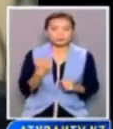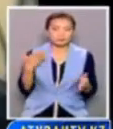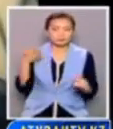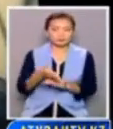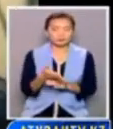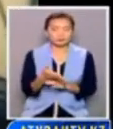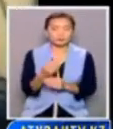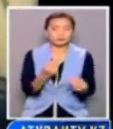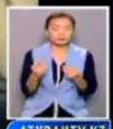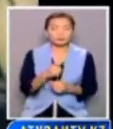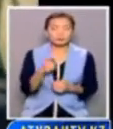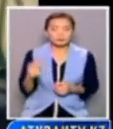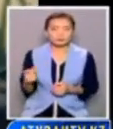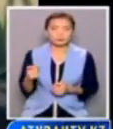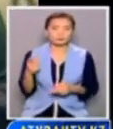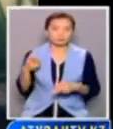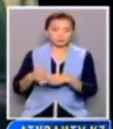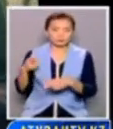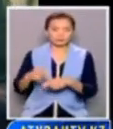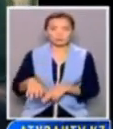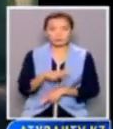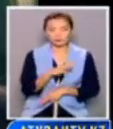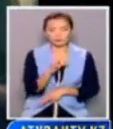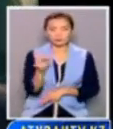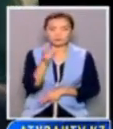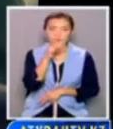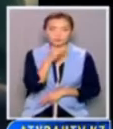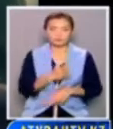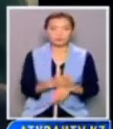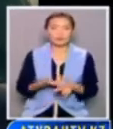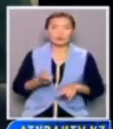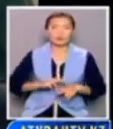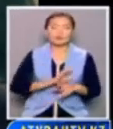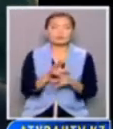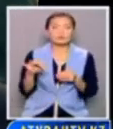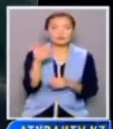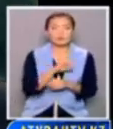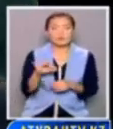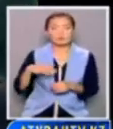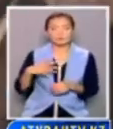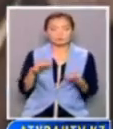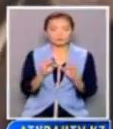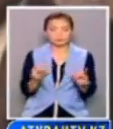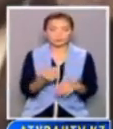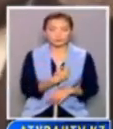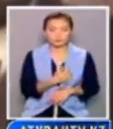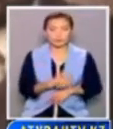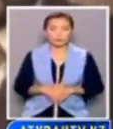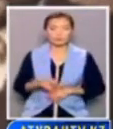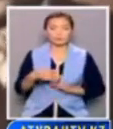алған сұңқарлардың қанатын қайырып, жігерін таптады. Хош, тарихқа көз жүгіртсек.